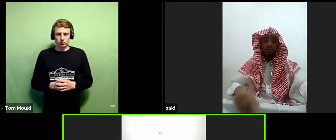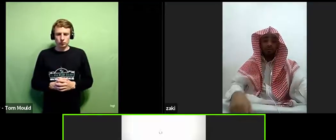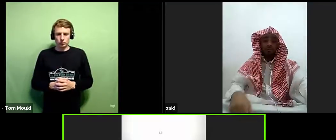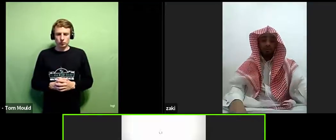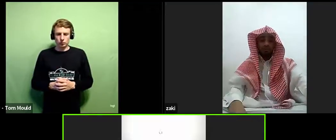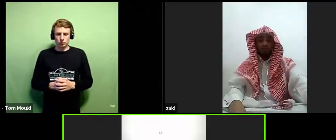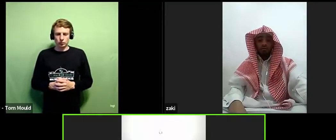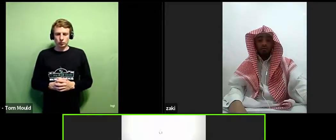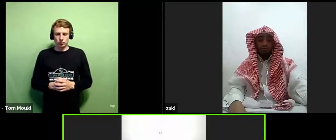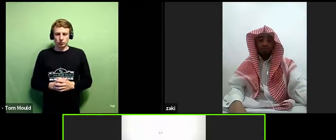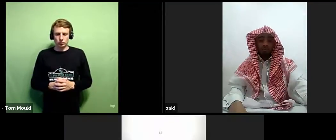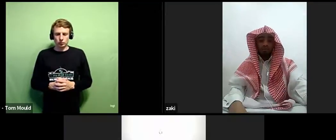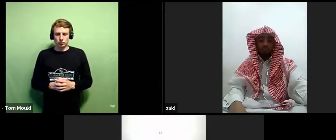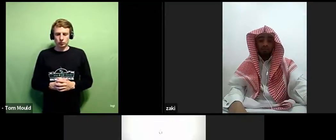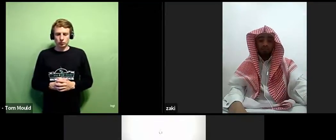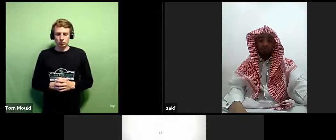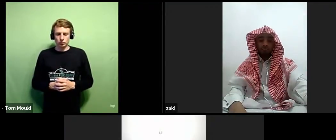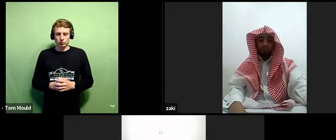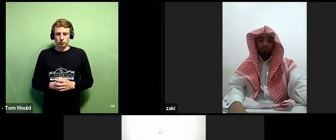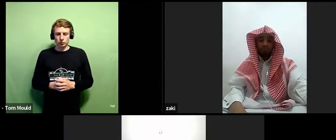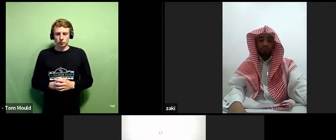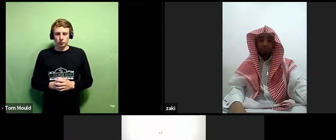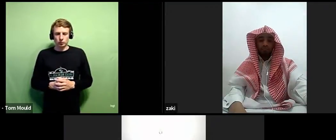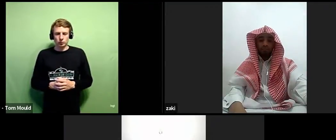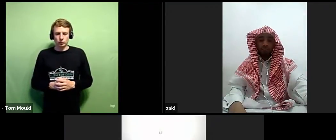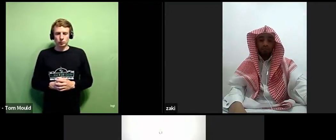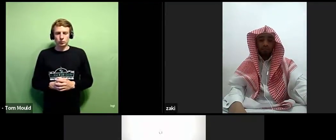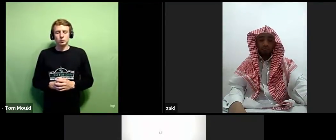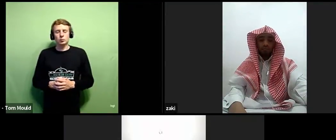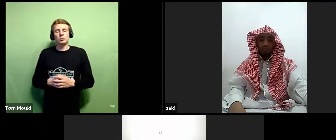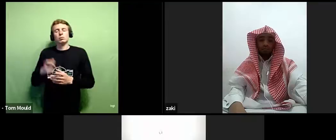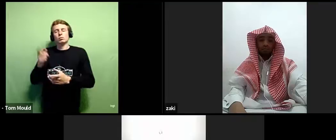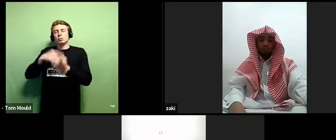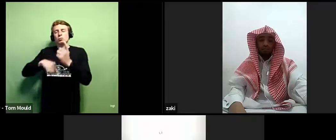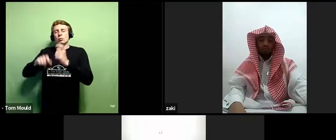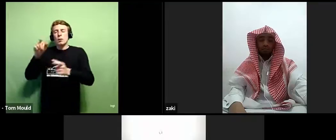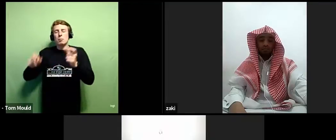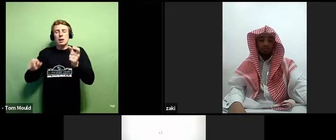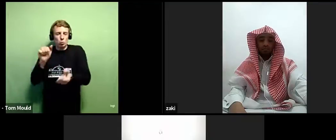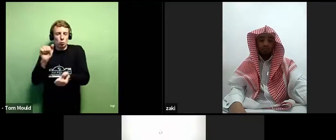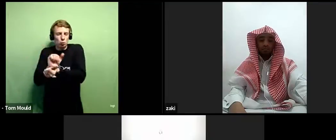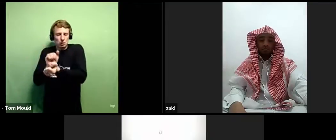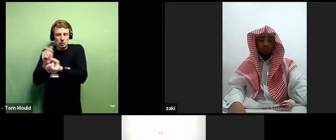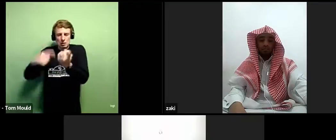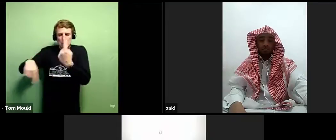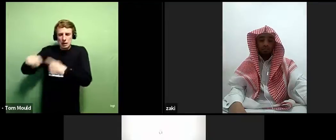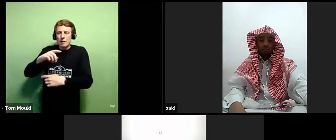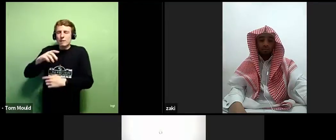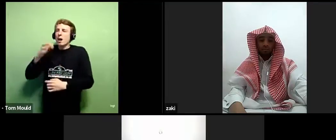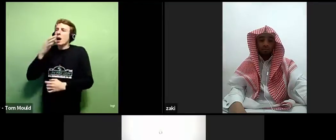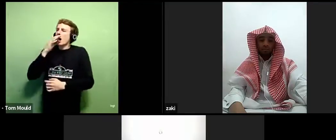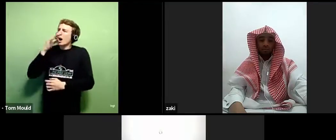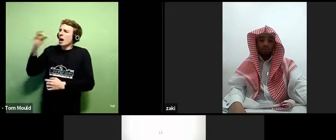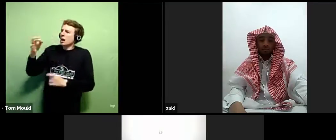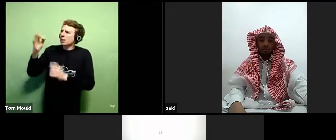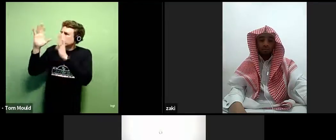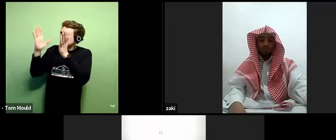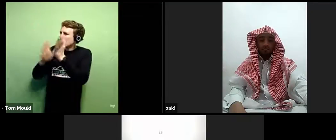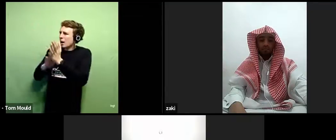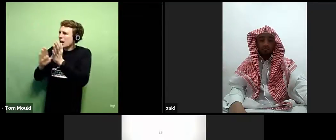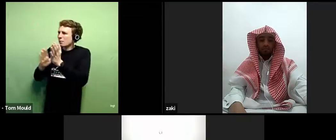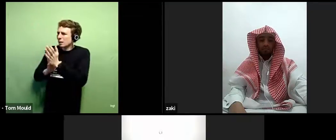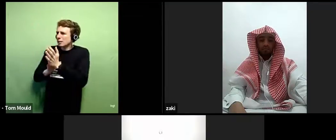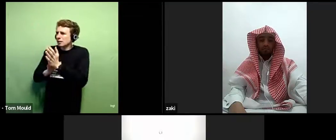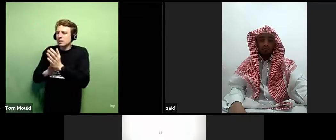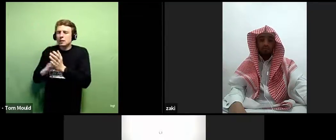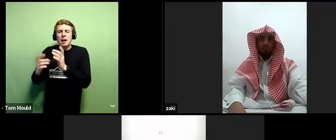يَرْشُدُونَ. And when my slaves ask you, O Muhammad, concerning me, then answer them, I am indeed